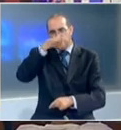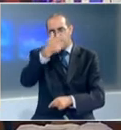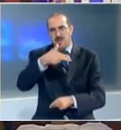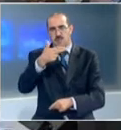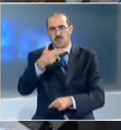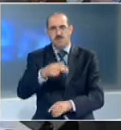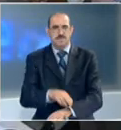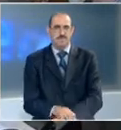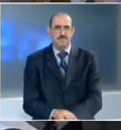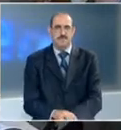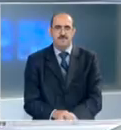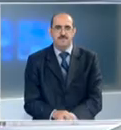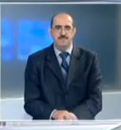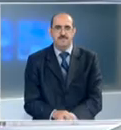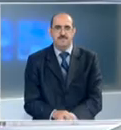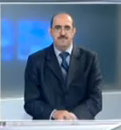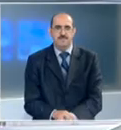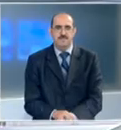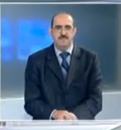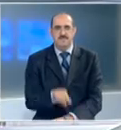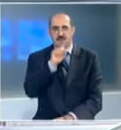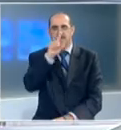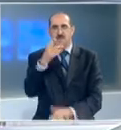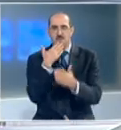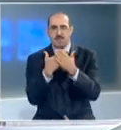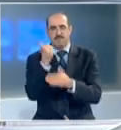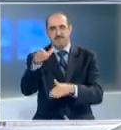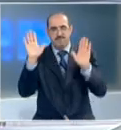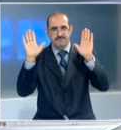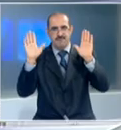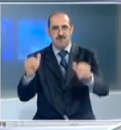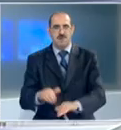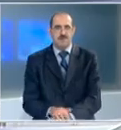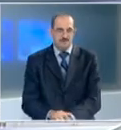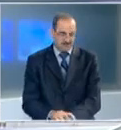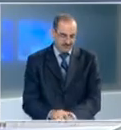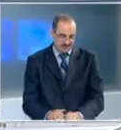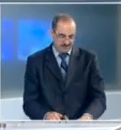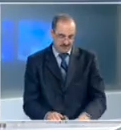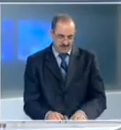للإنشاد. شكرا لكم على المتابعة والسلام عليكم.